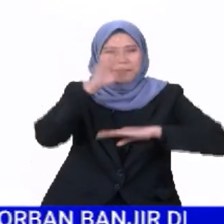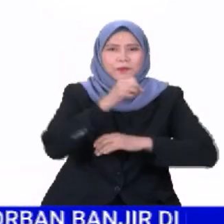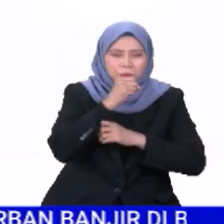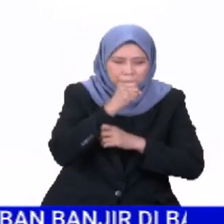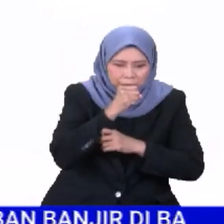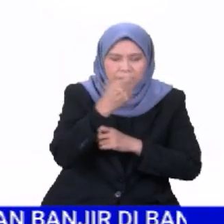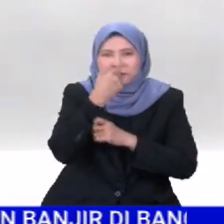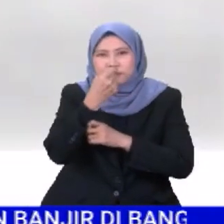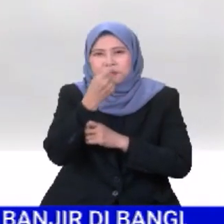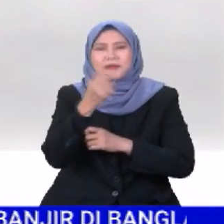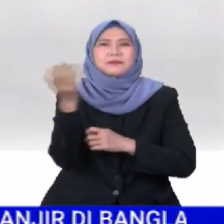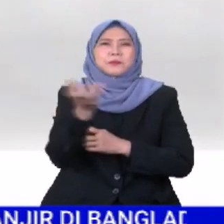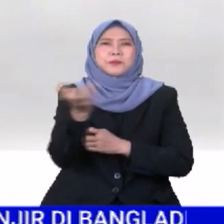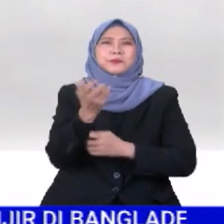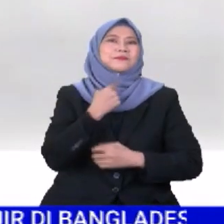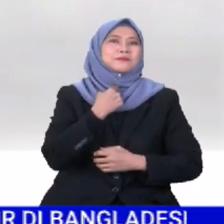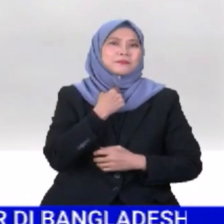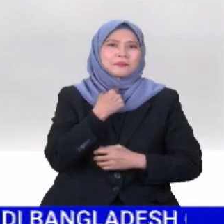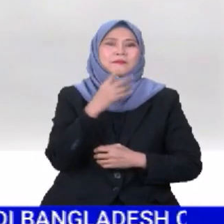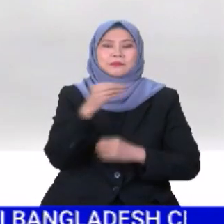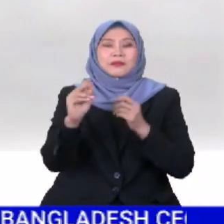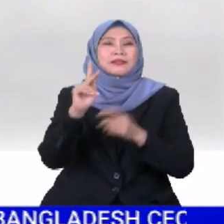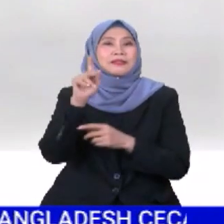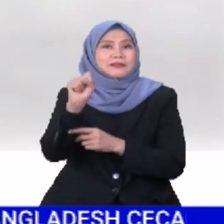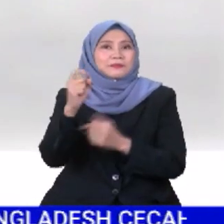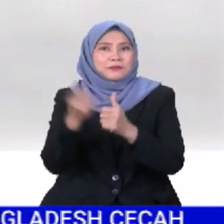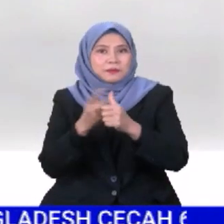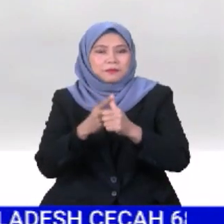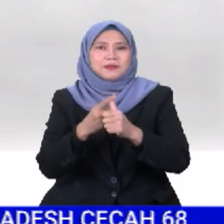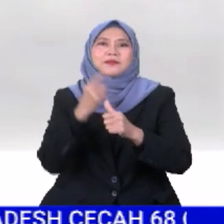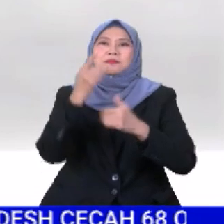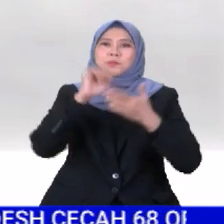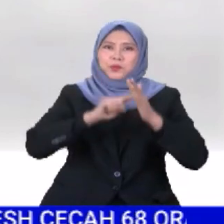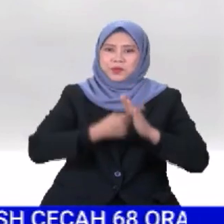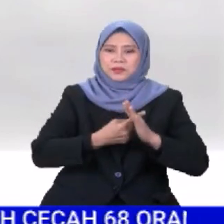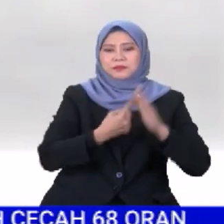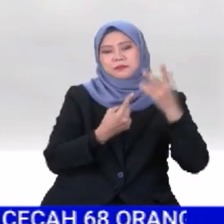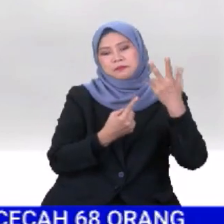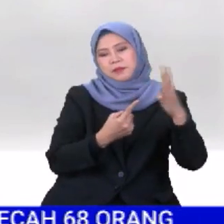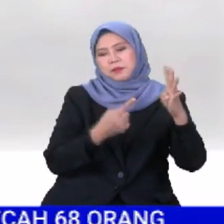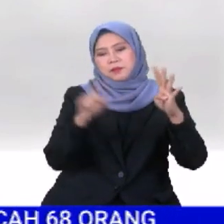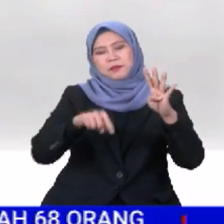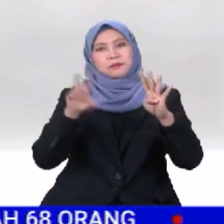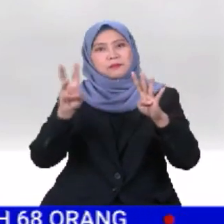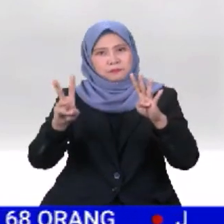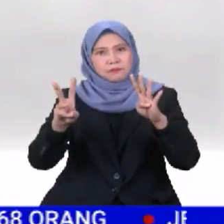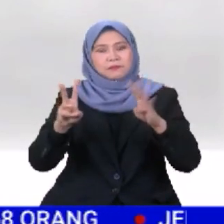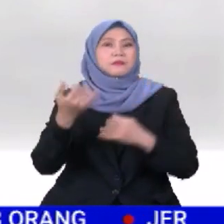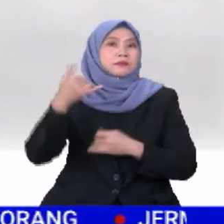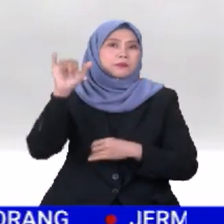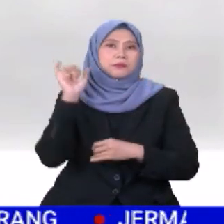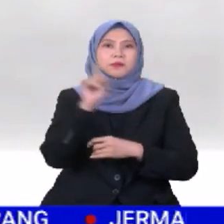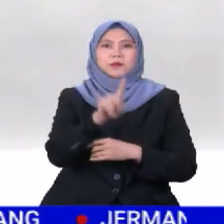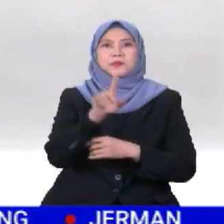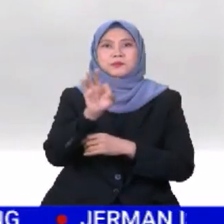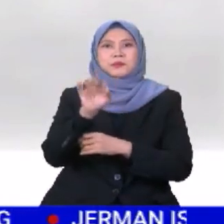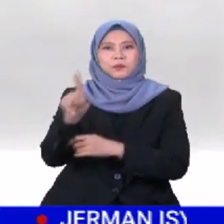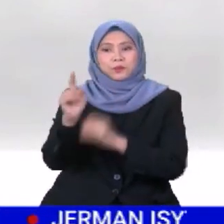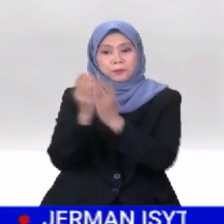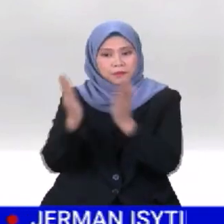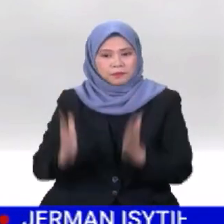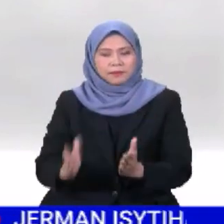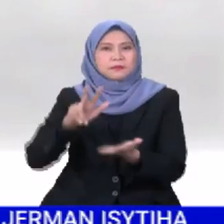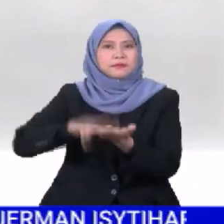dan sakit guys pertama dikenal pasti bergejolak sejauh 14 Jun lalu setakat semalam 191